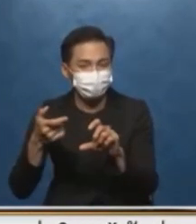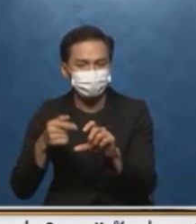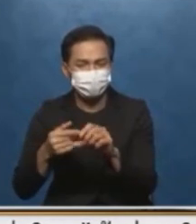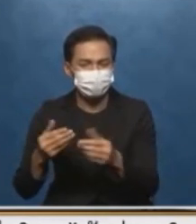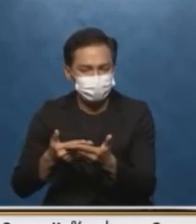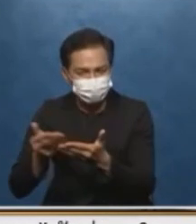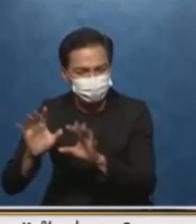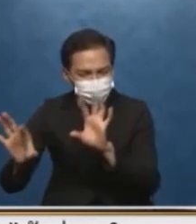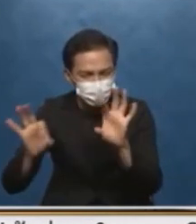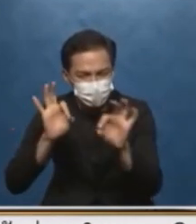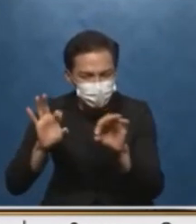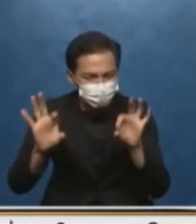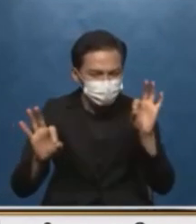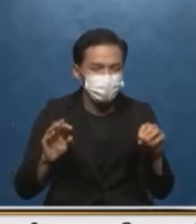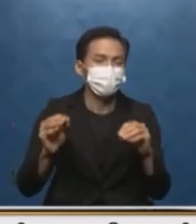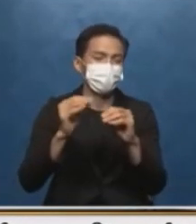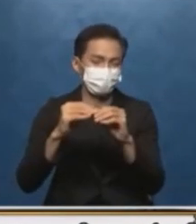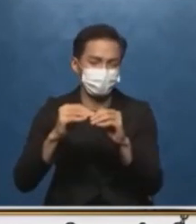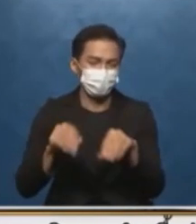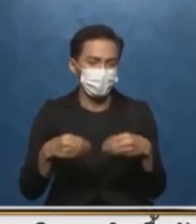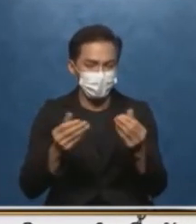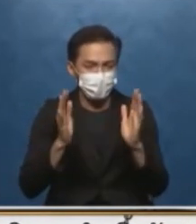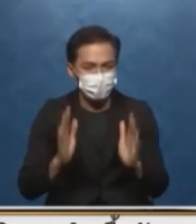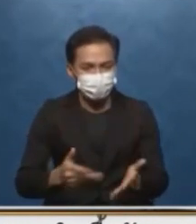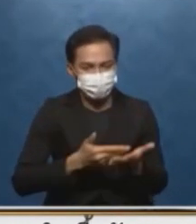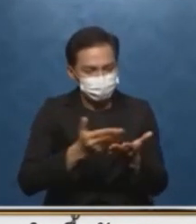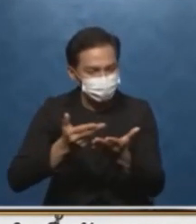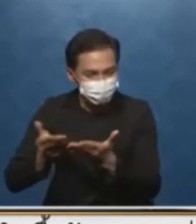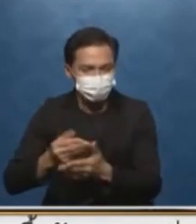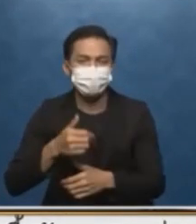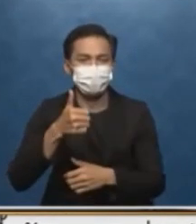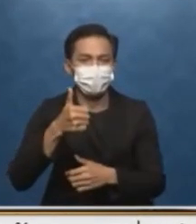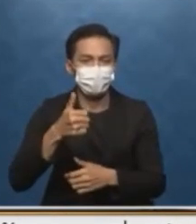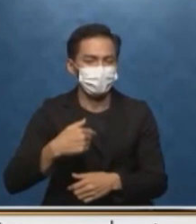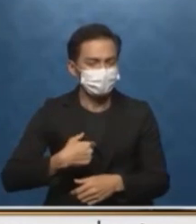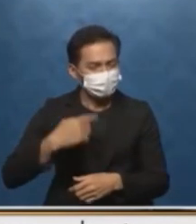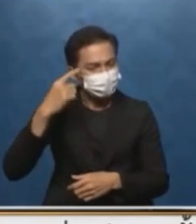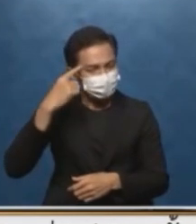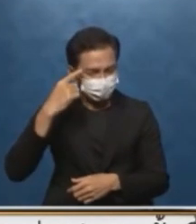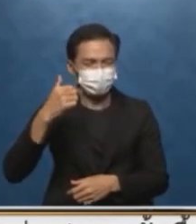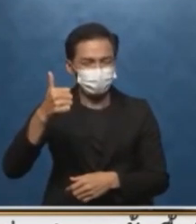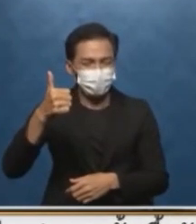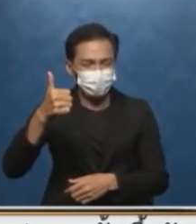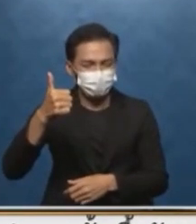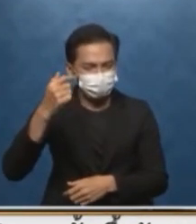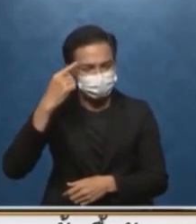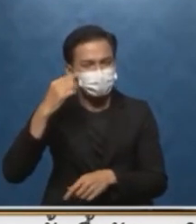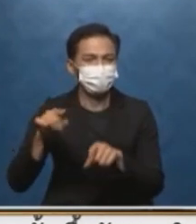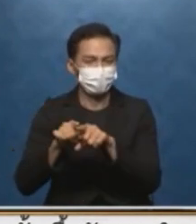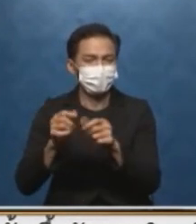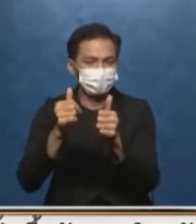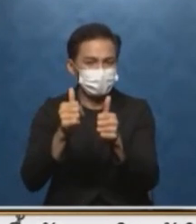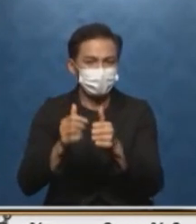ตัวเลือกหลายยี่ห้อให้ประชาชนได้เลือกฉีดกันดิฉันเห็นด้วยนะคะเพียงแต่ว่ามันมีคำถามเล็กๆในหัวของ